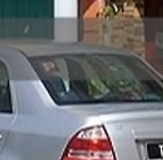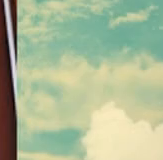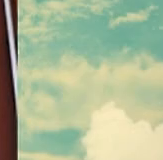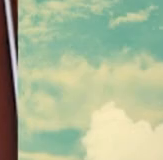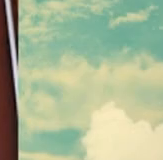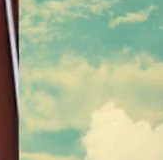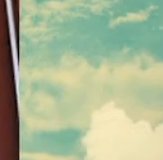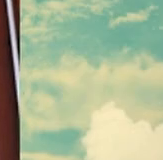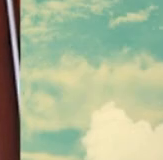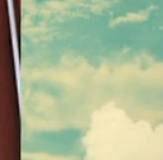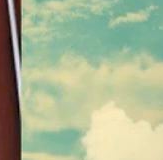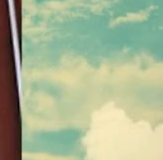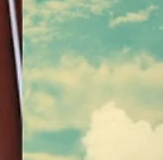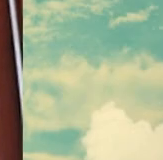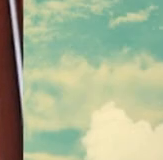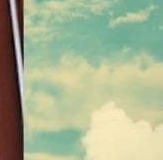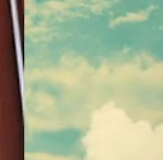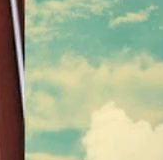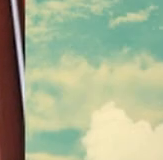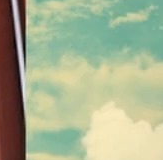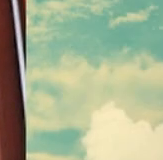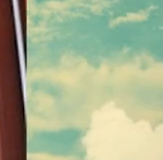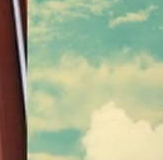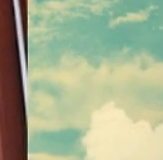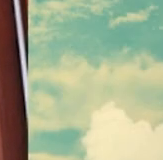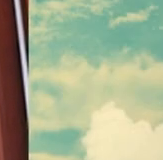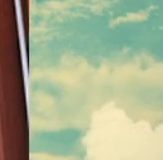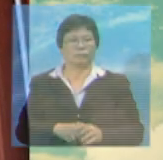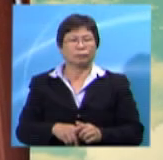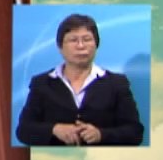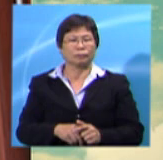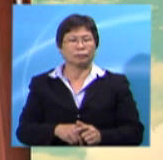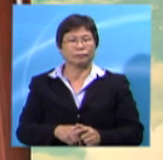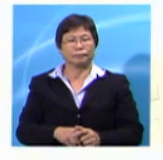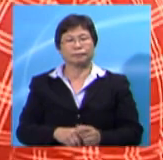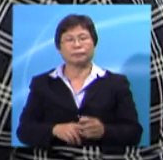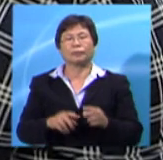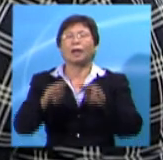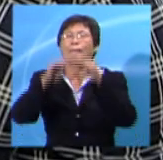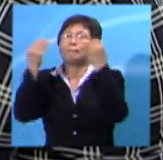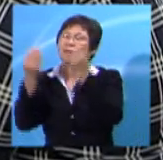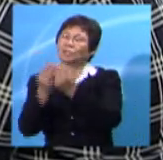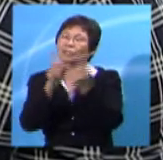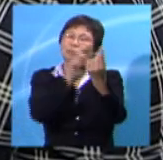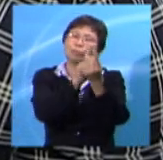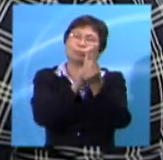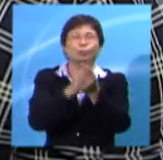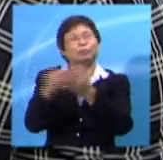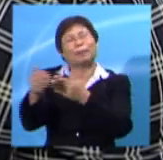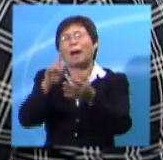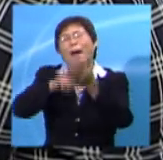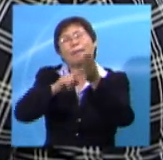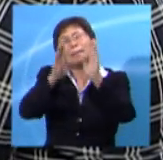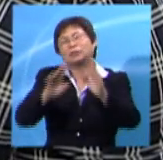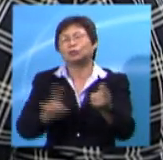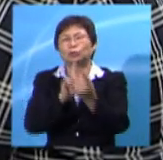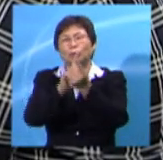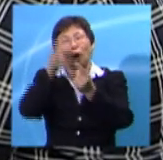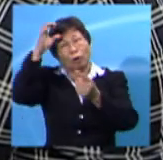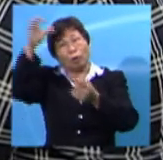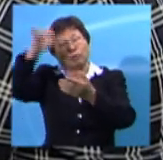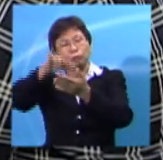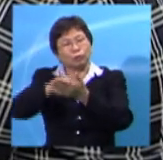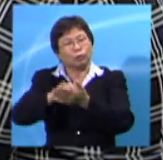bermaksud trad yang menjadi Medan masyarakat bertemu tanpa mengira bangsa berlandaskan konsep itu